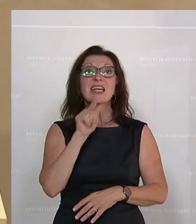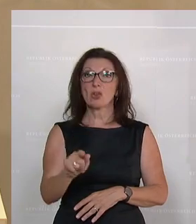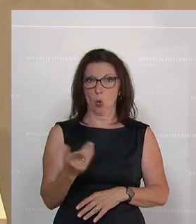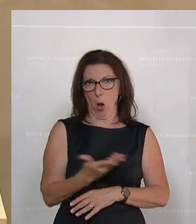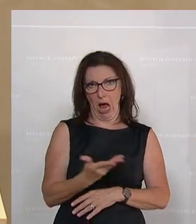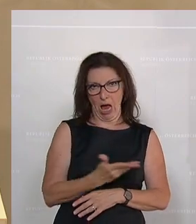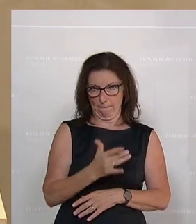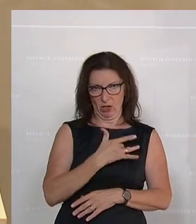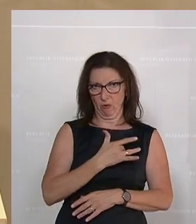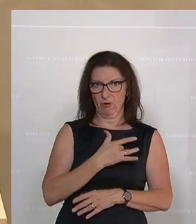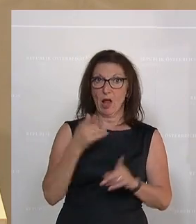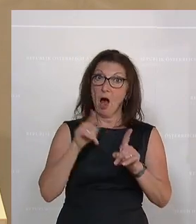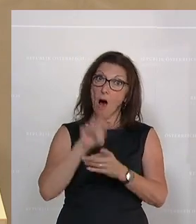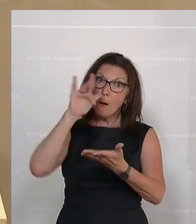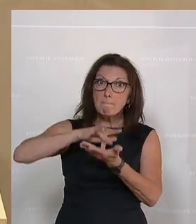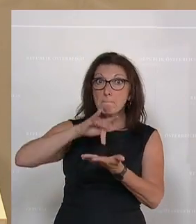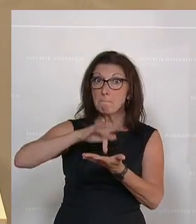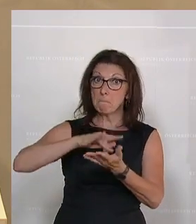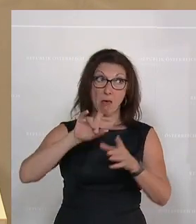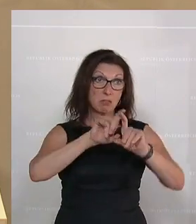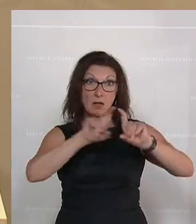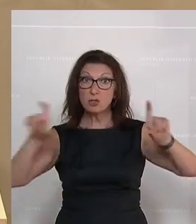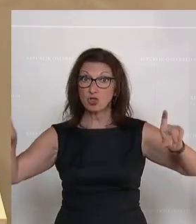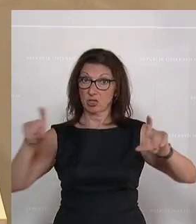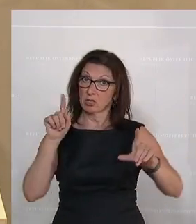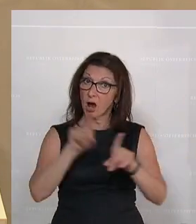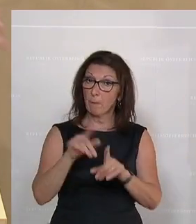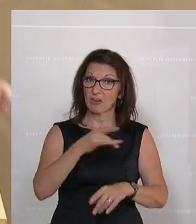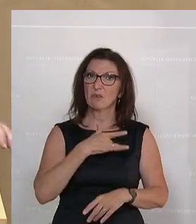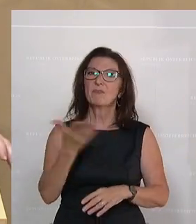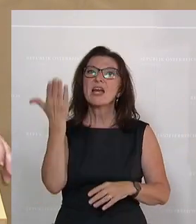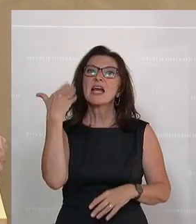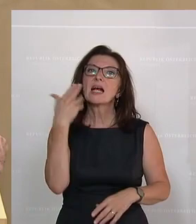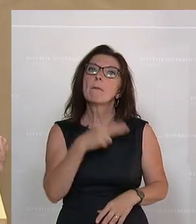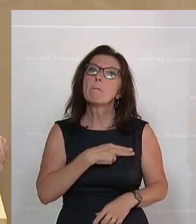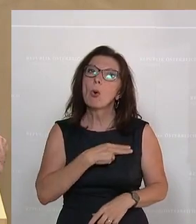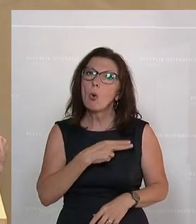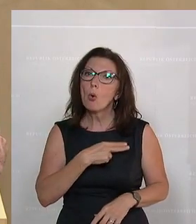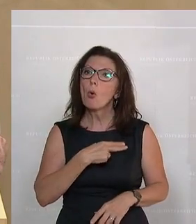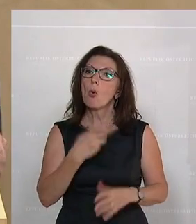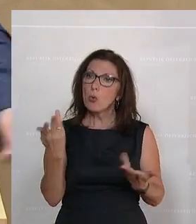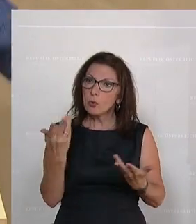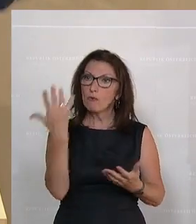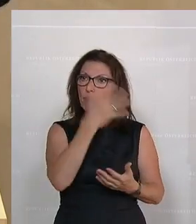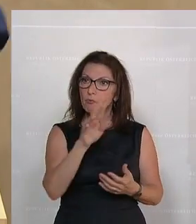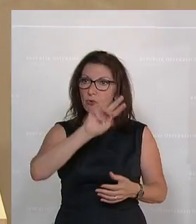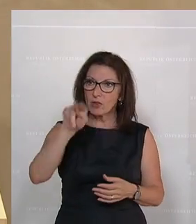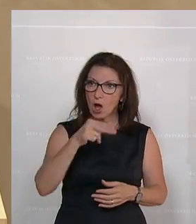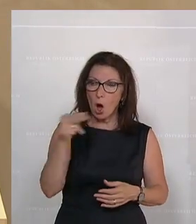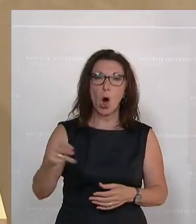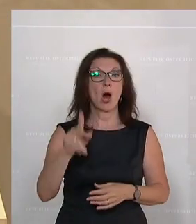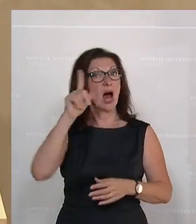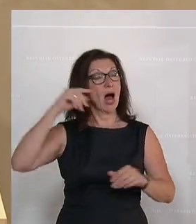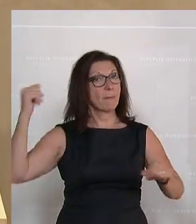um fast immer mehr menschen und dieser klima bonus ja es eine breit gestreute maßnahme die 500 euro aber sie sind roh ist